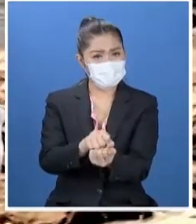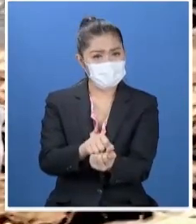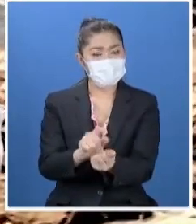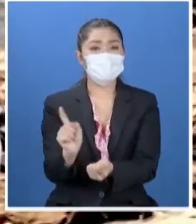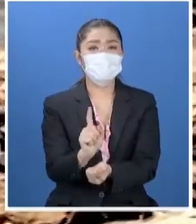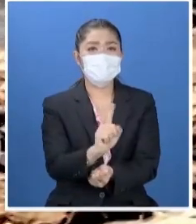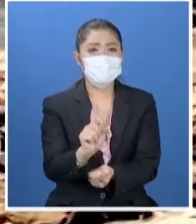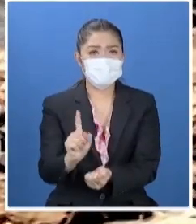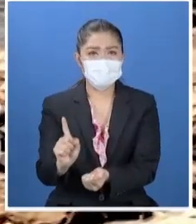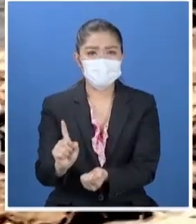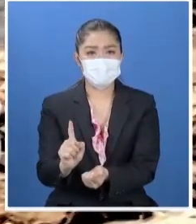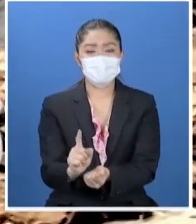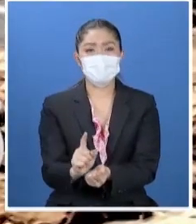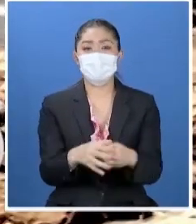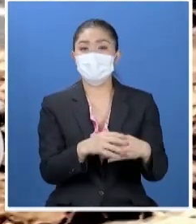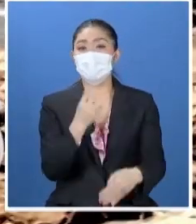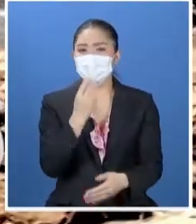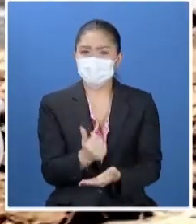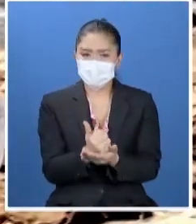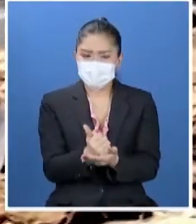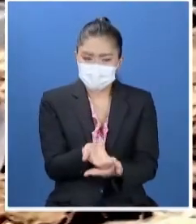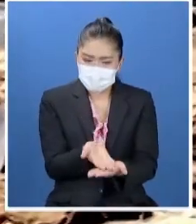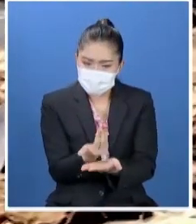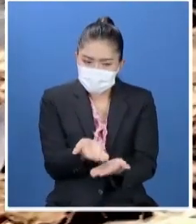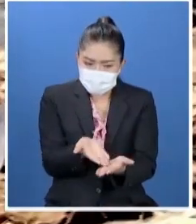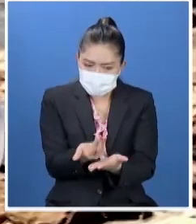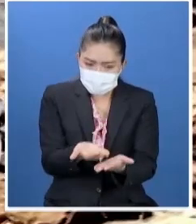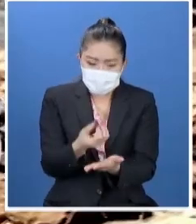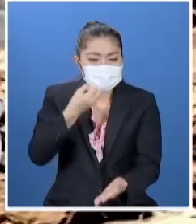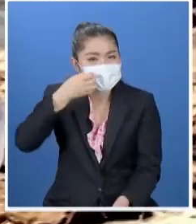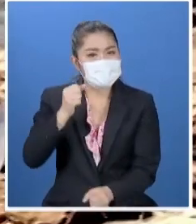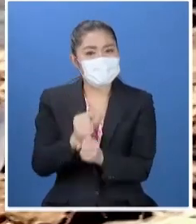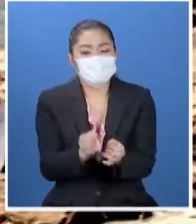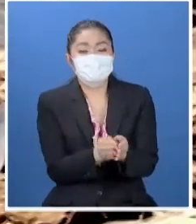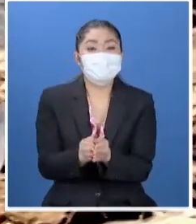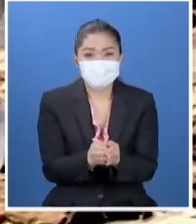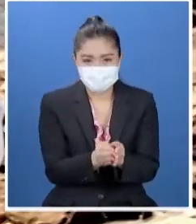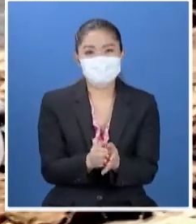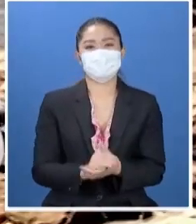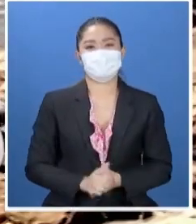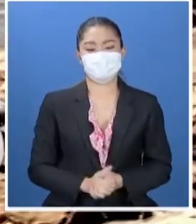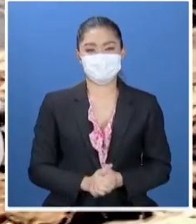ะอยู่ตามโขดหินเดี๋ยวเราต้องไปช่วยกันแซะแซะแซะเอากลับบ้านไปทำอาหารกันค่ะ